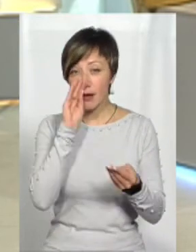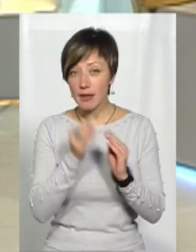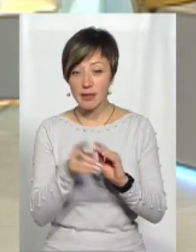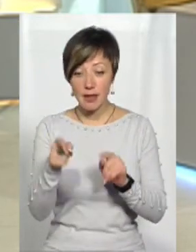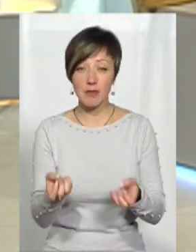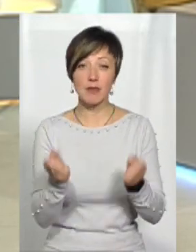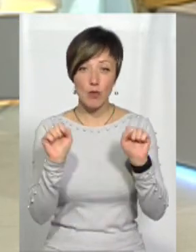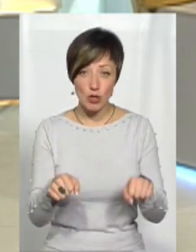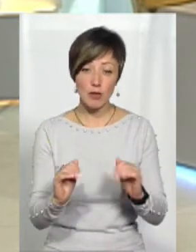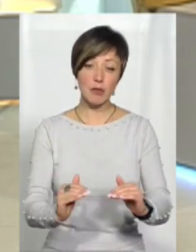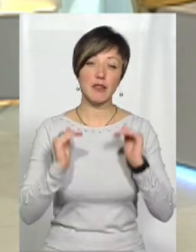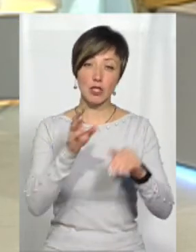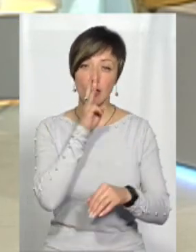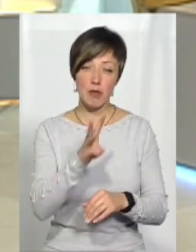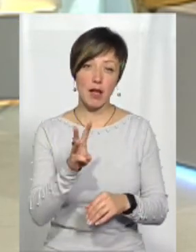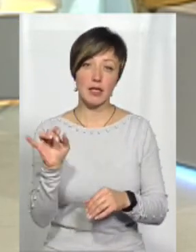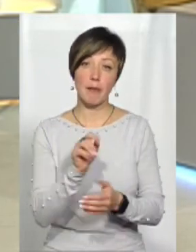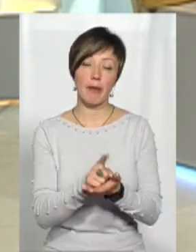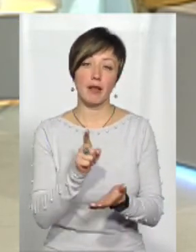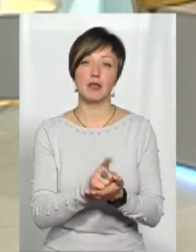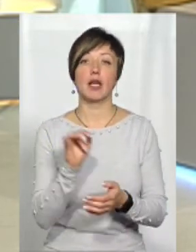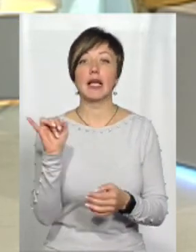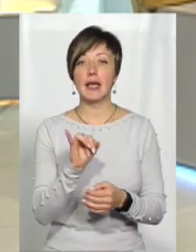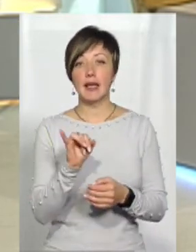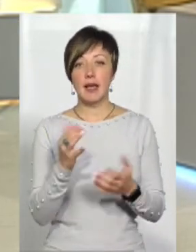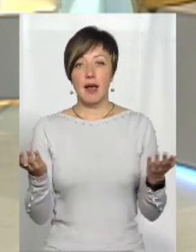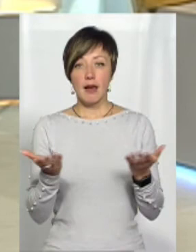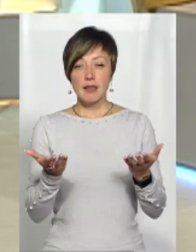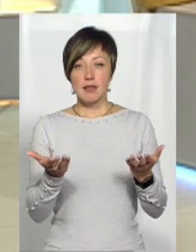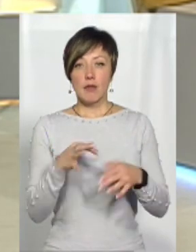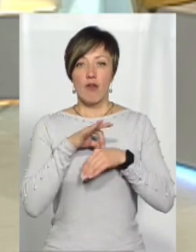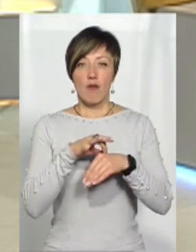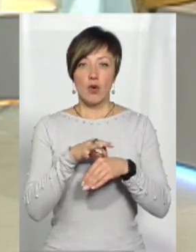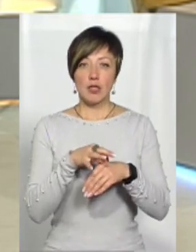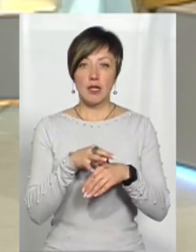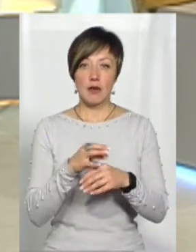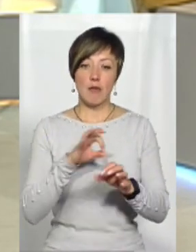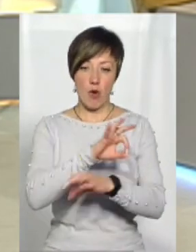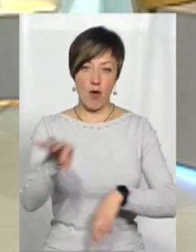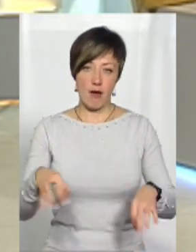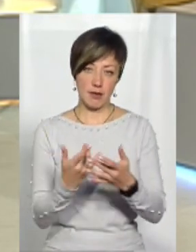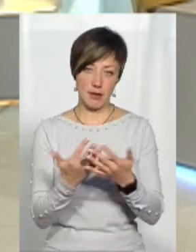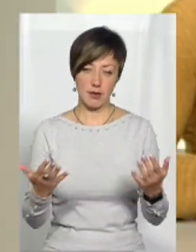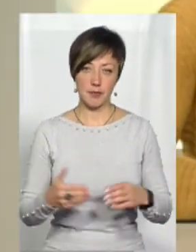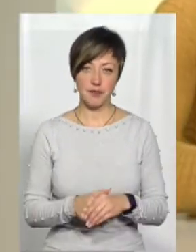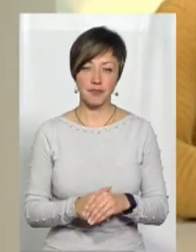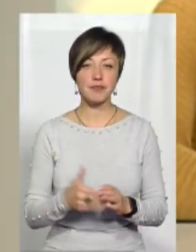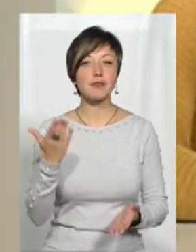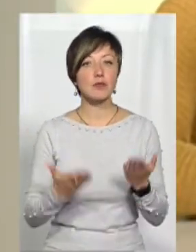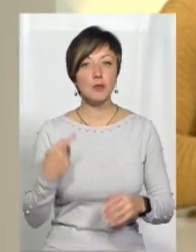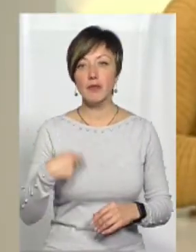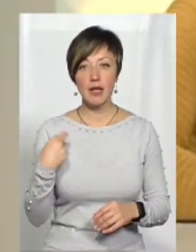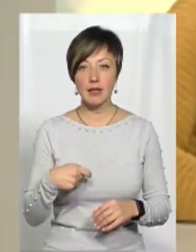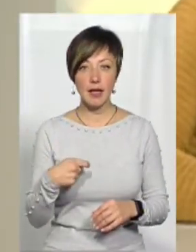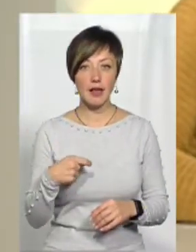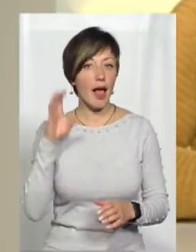звідки можна підвищити і зарплату, от, і пенсії, і якісь проводити інфраструктурні проекти. Якщо президент України